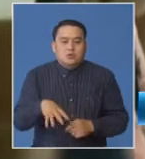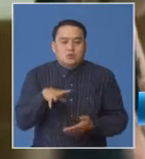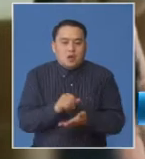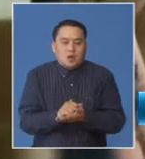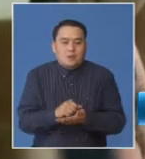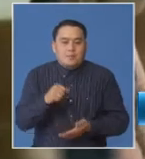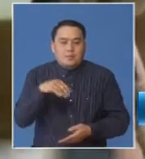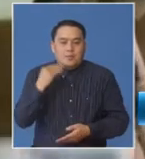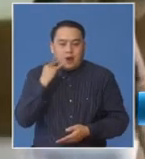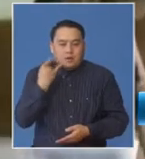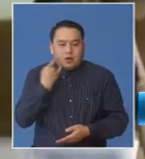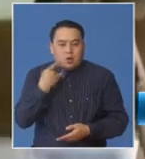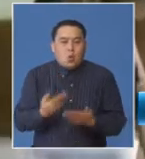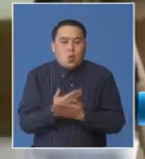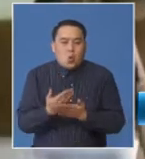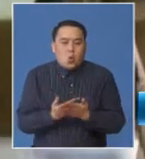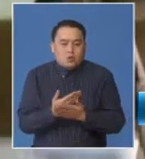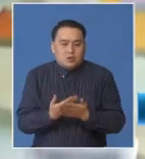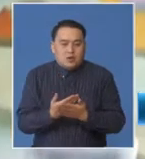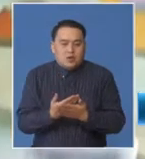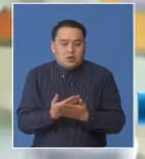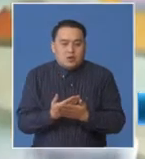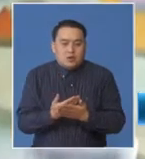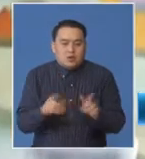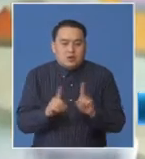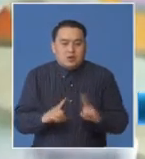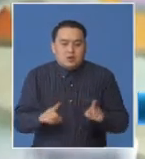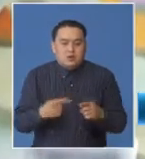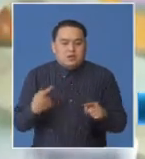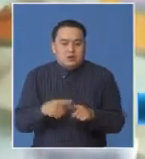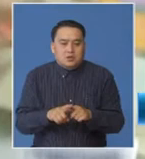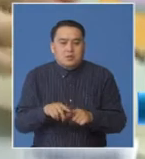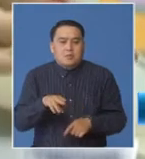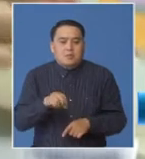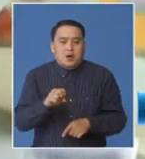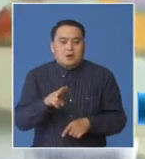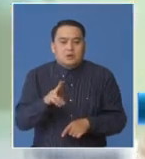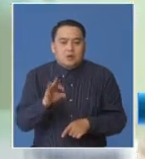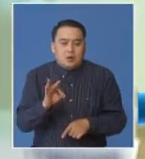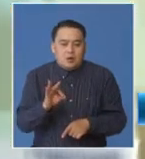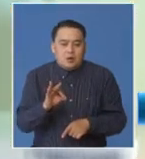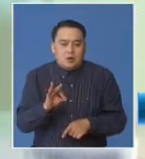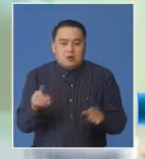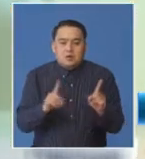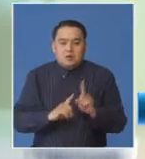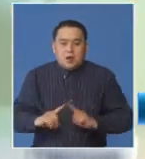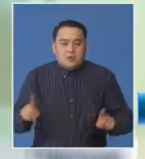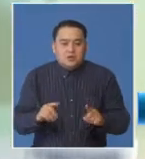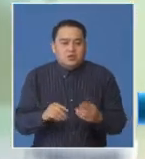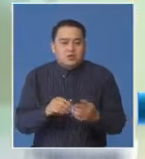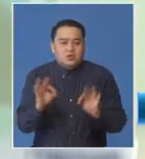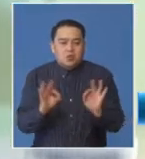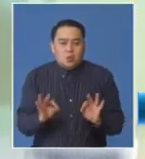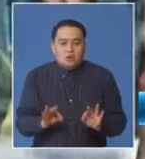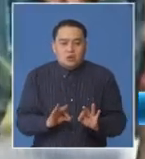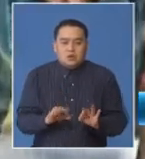смогла павлодарская художница Алтын Атиева. Она в совершенстве владеет техникой батика. Теперь мастерица декоративно-прикладного искусства